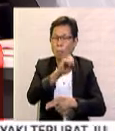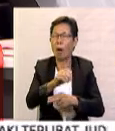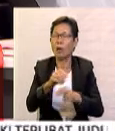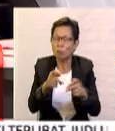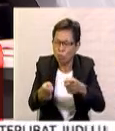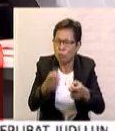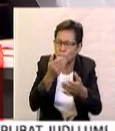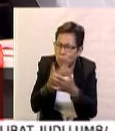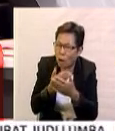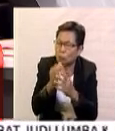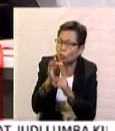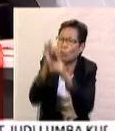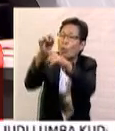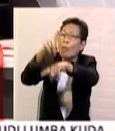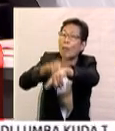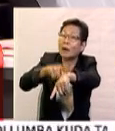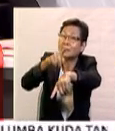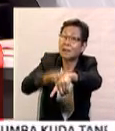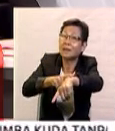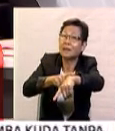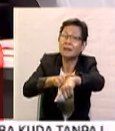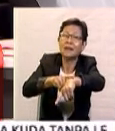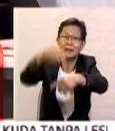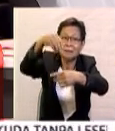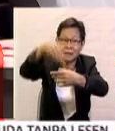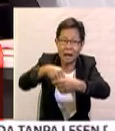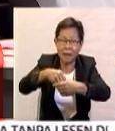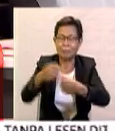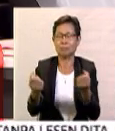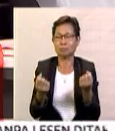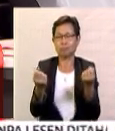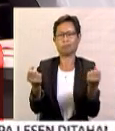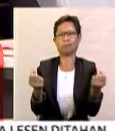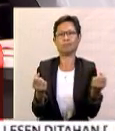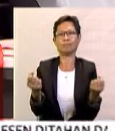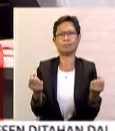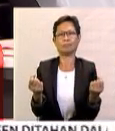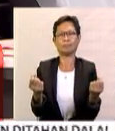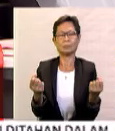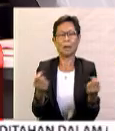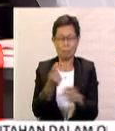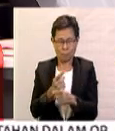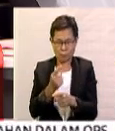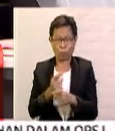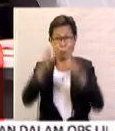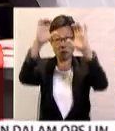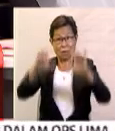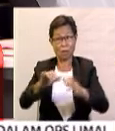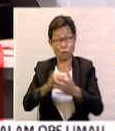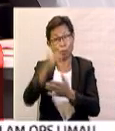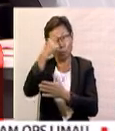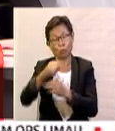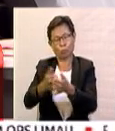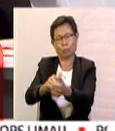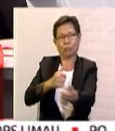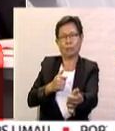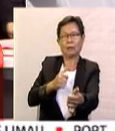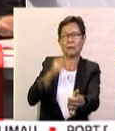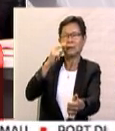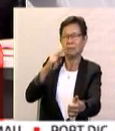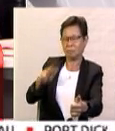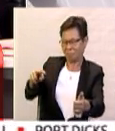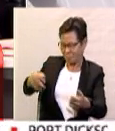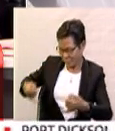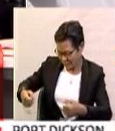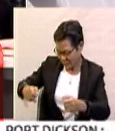baik, terutama ketika sedang dalam pemanduan. Ya, betul tu. Dan pendekatan itu demi mengelak pemandangan jalan